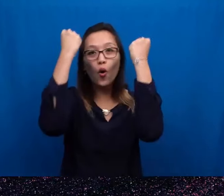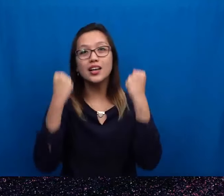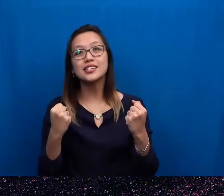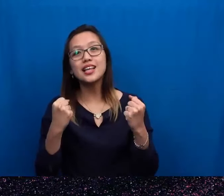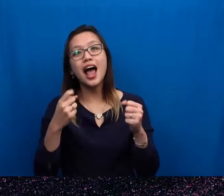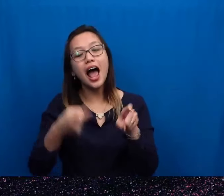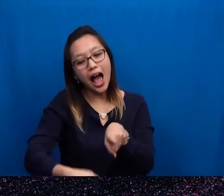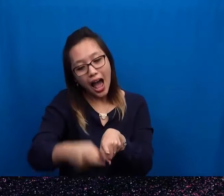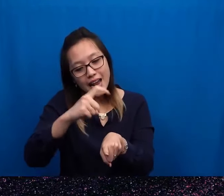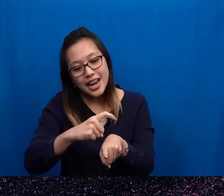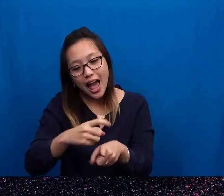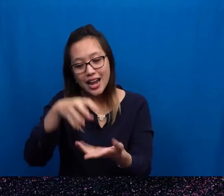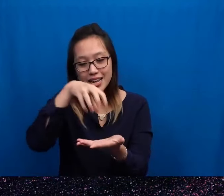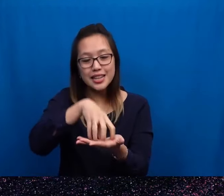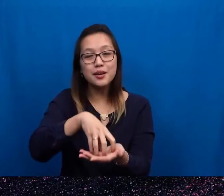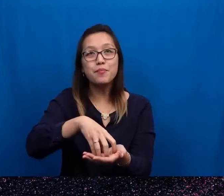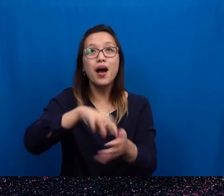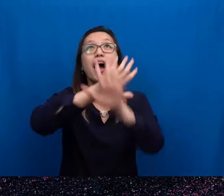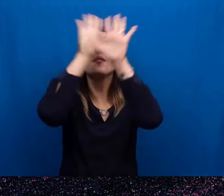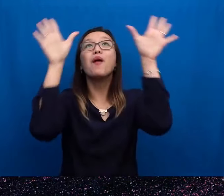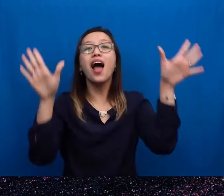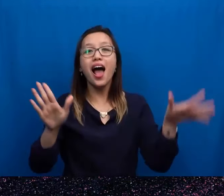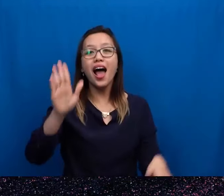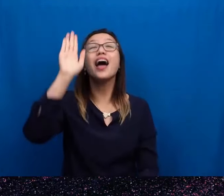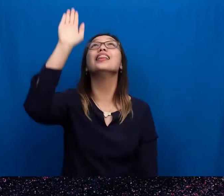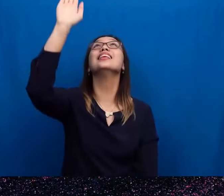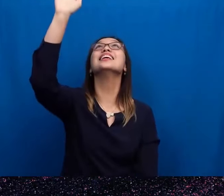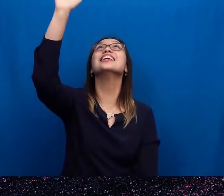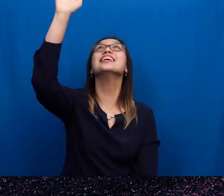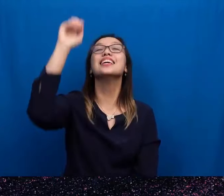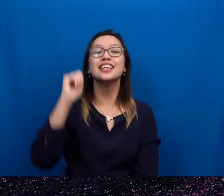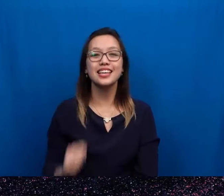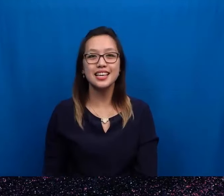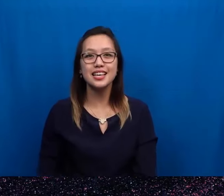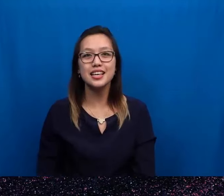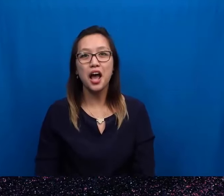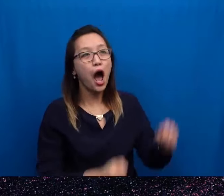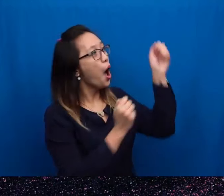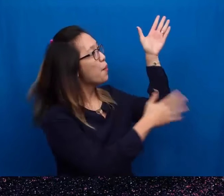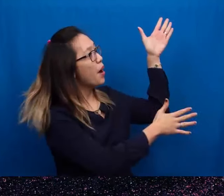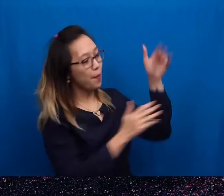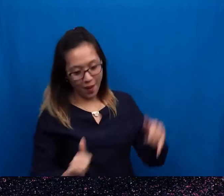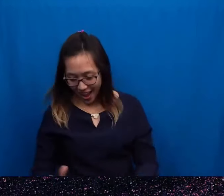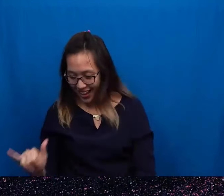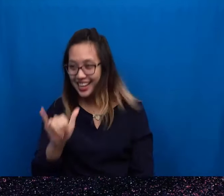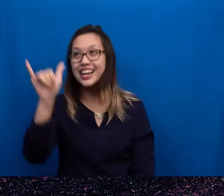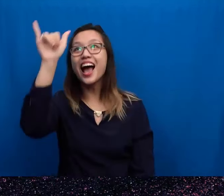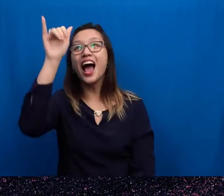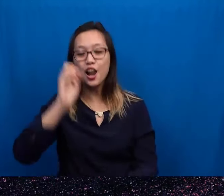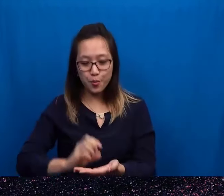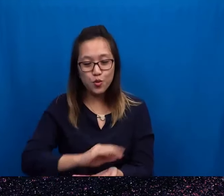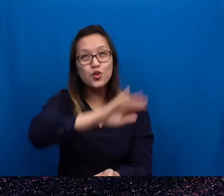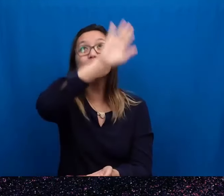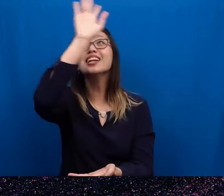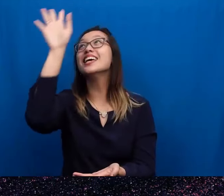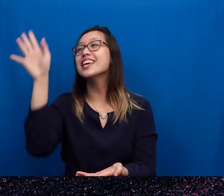Mengalir kuasa dari tempat maha tinggi, Bapa